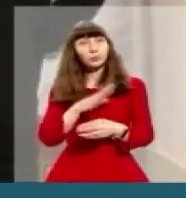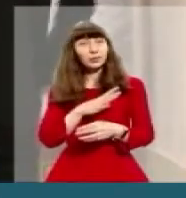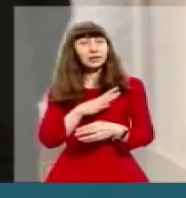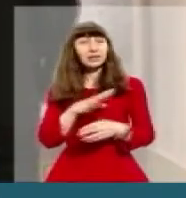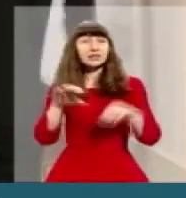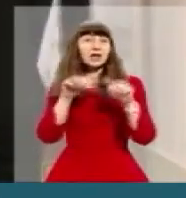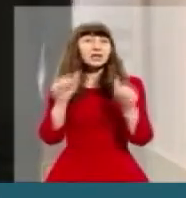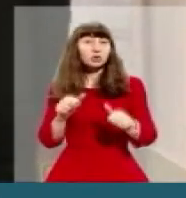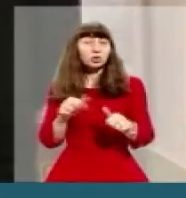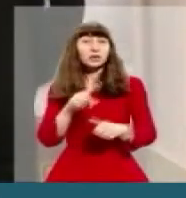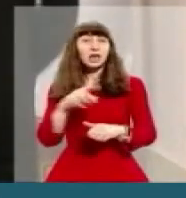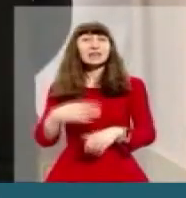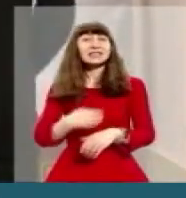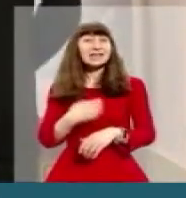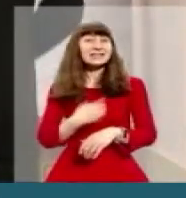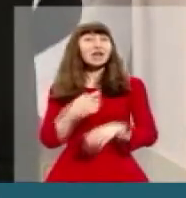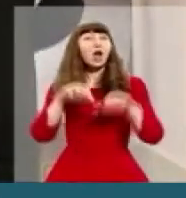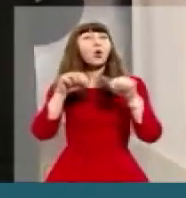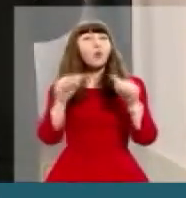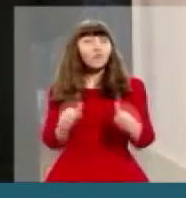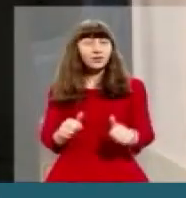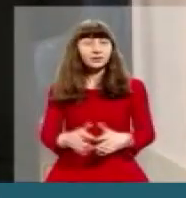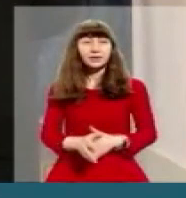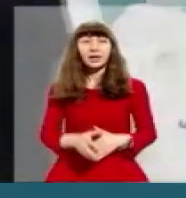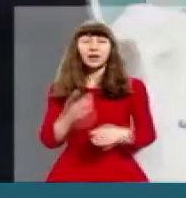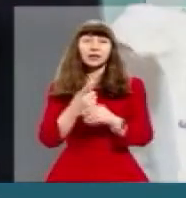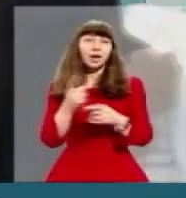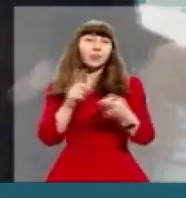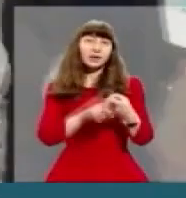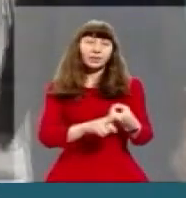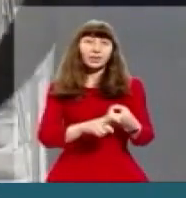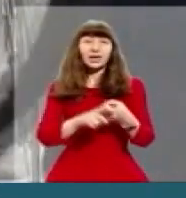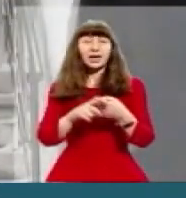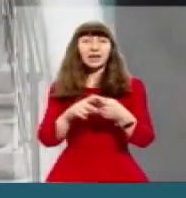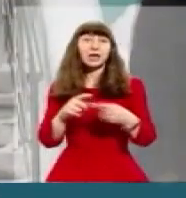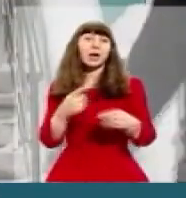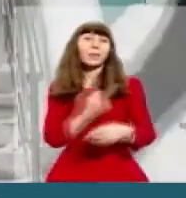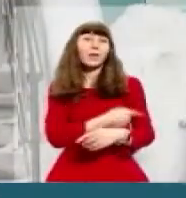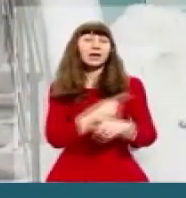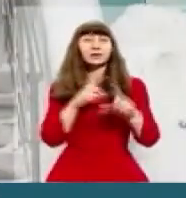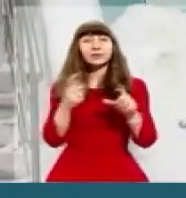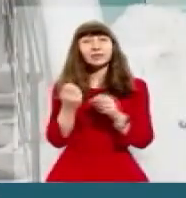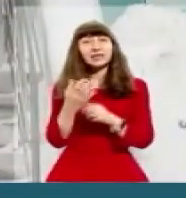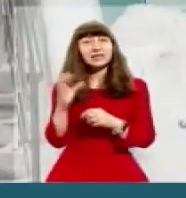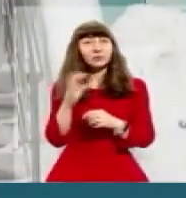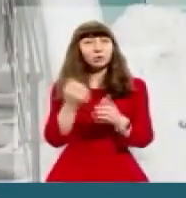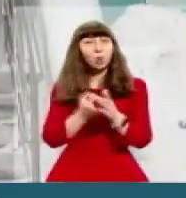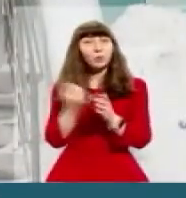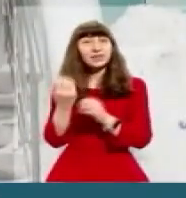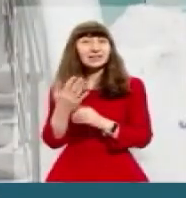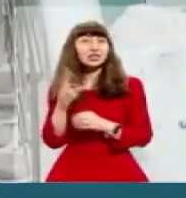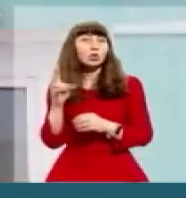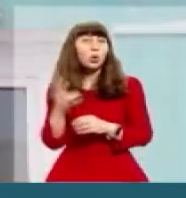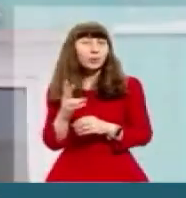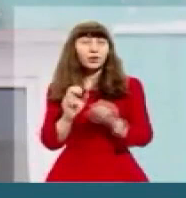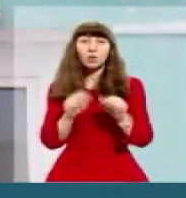«застрахован». Специалисты напоминают, что кампания прикрепления проходит ежегодно с 15 сентября по 15 ноября. В этот